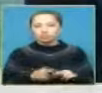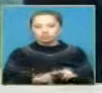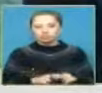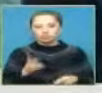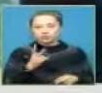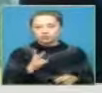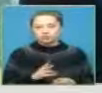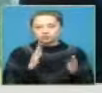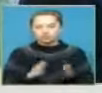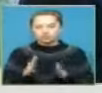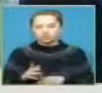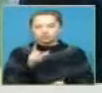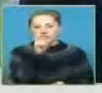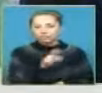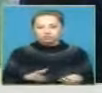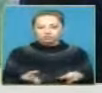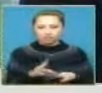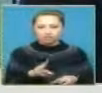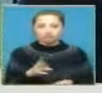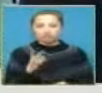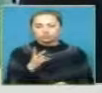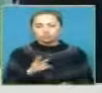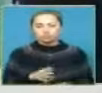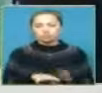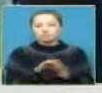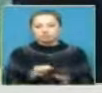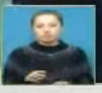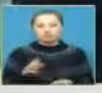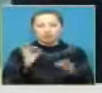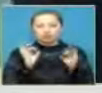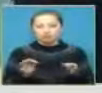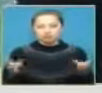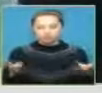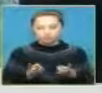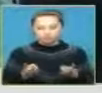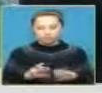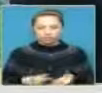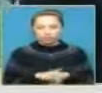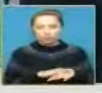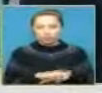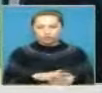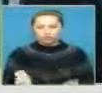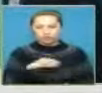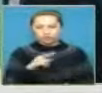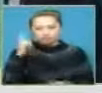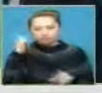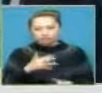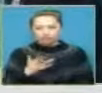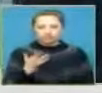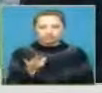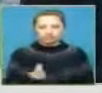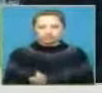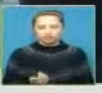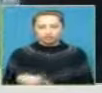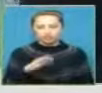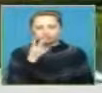жеке-жеке президент жеке адам ғой. Жеке өткізу керек президенттің сайлауын. Оны халықтың өзі шешіп отыр, оған